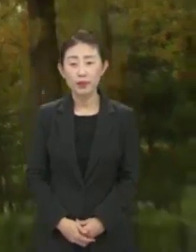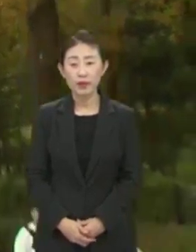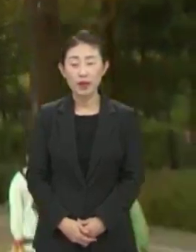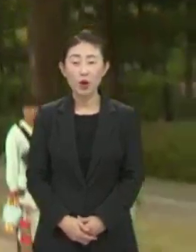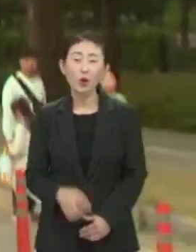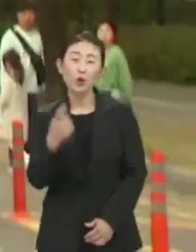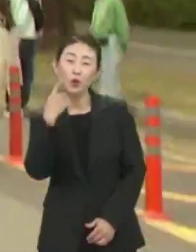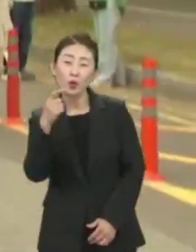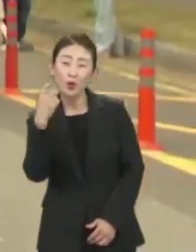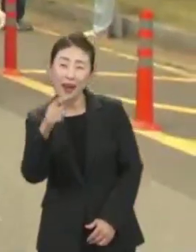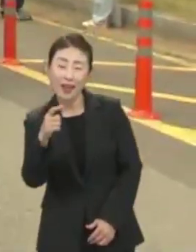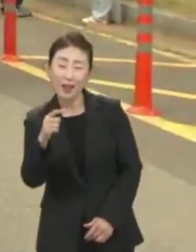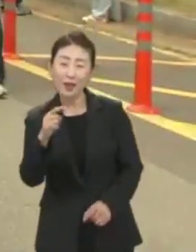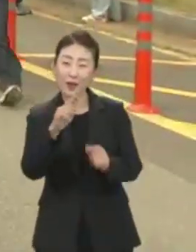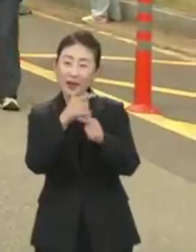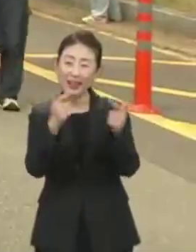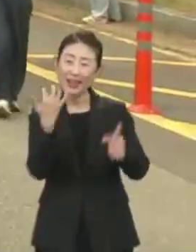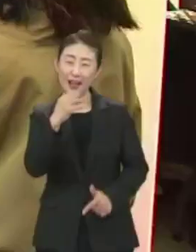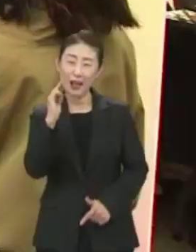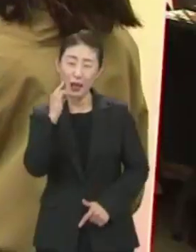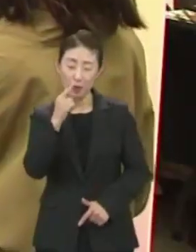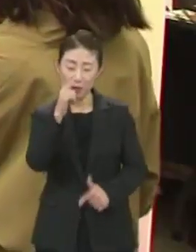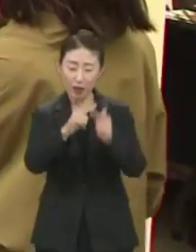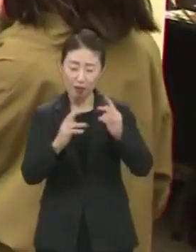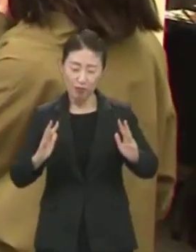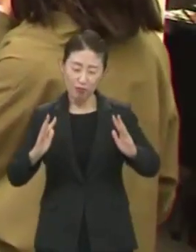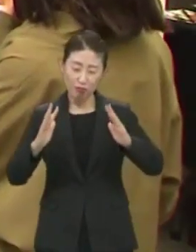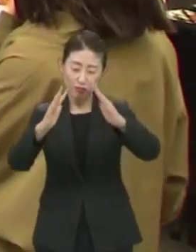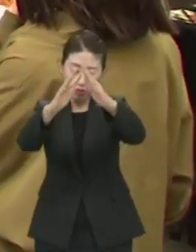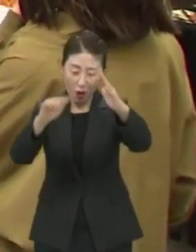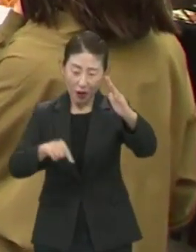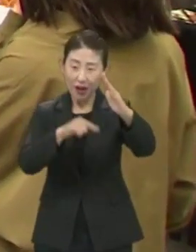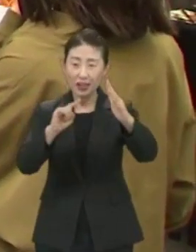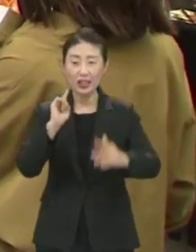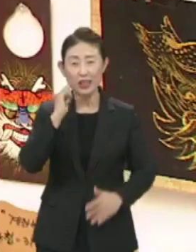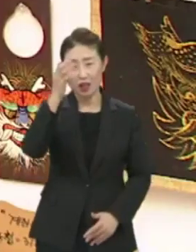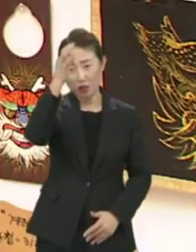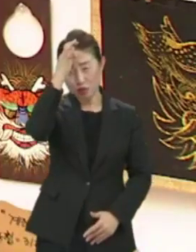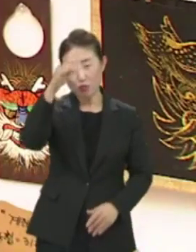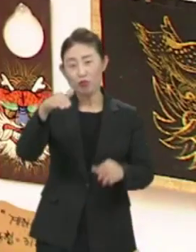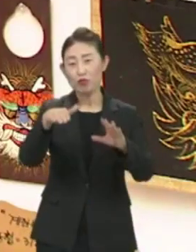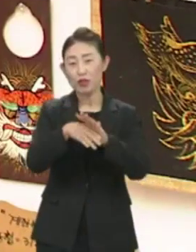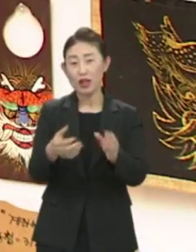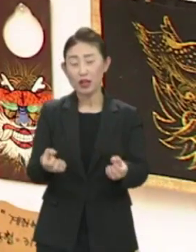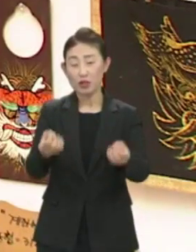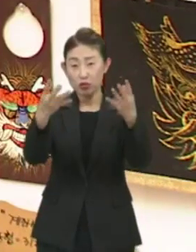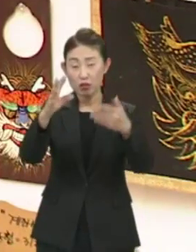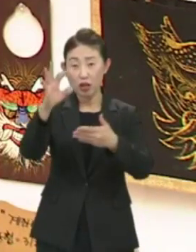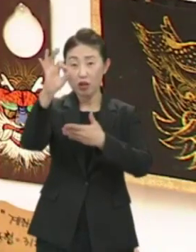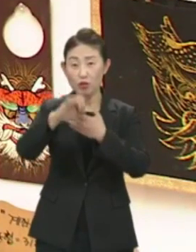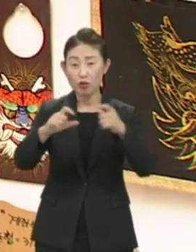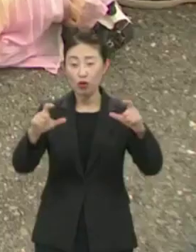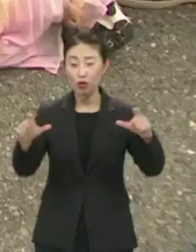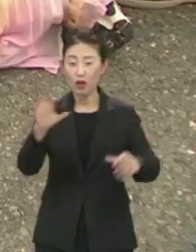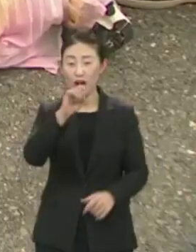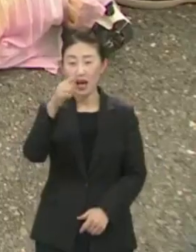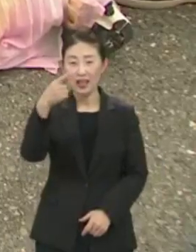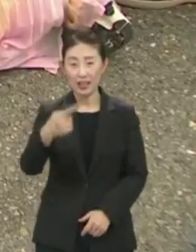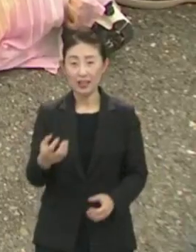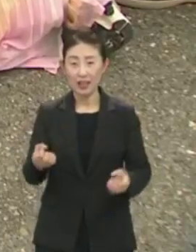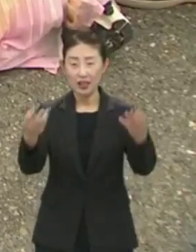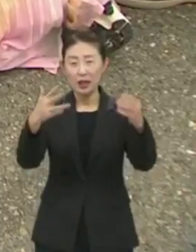알록달록 물든 메타세콰이어 나무 아래 예술과 빛의 거리가 펼쳐집니다. 제8회를 맞이한 대전 서구 아트 페스티벌.